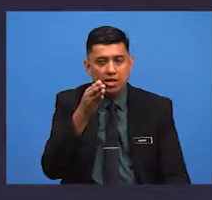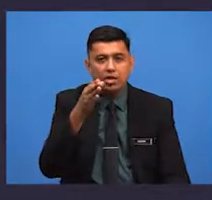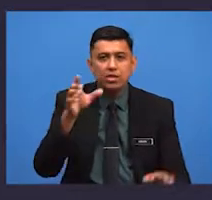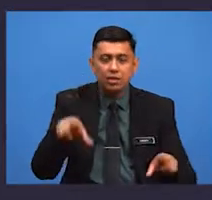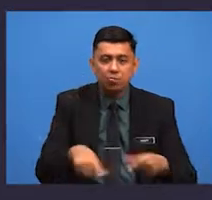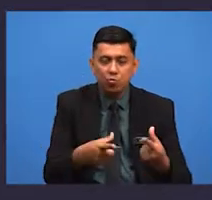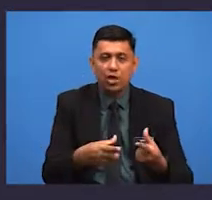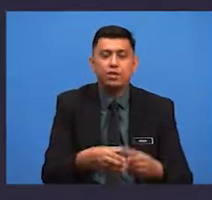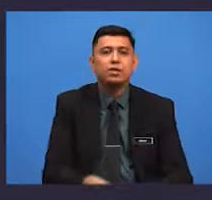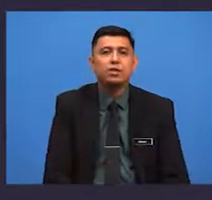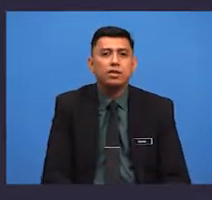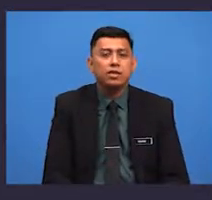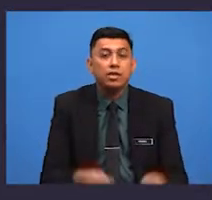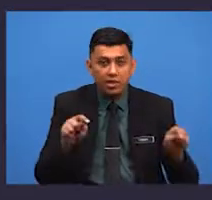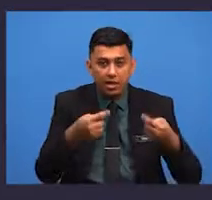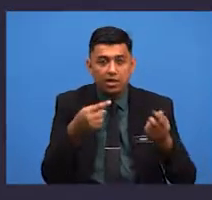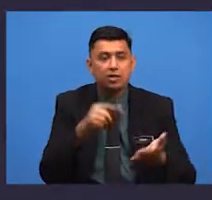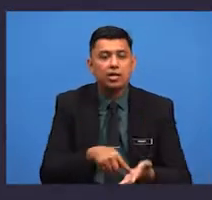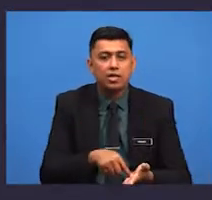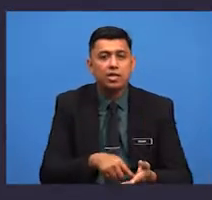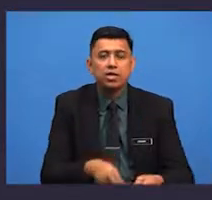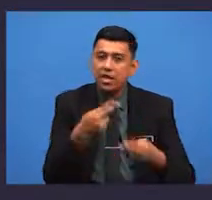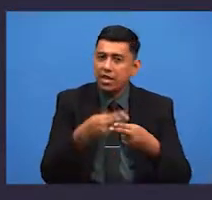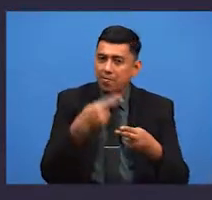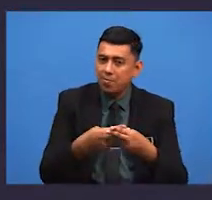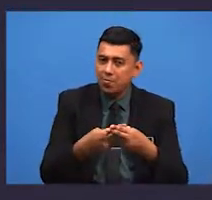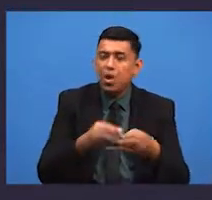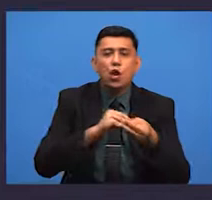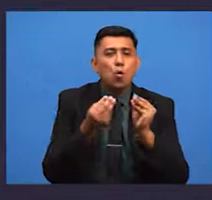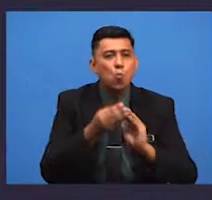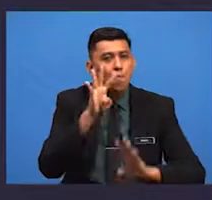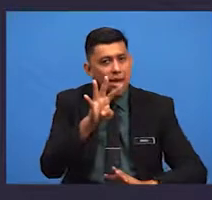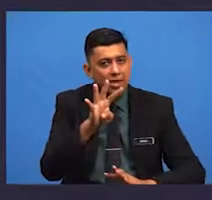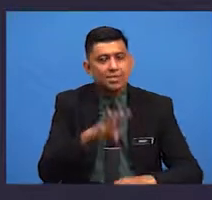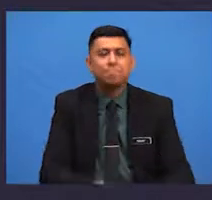dilaksanakan. Tindakan ini dilabelkan dengan nombor 4.